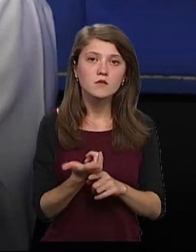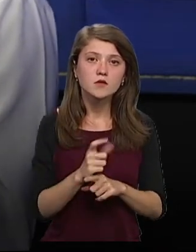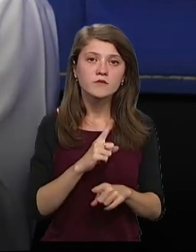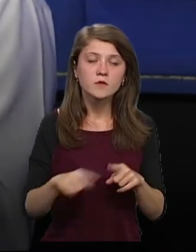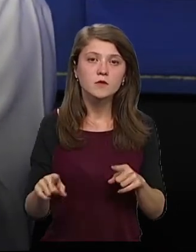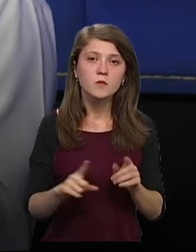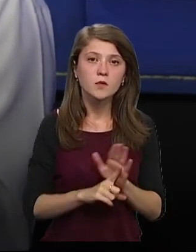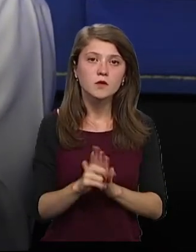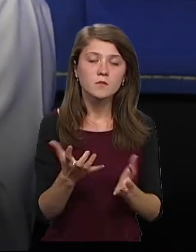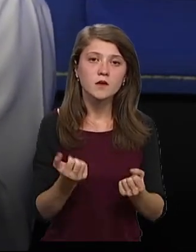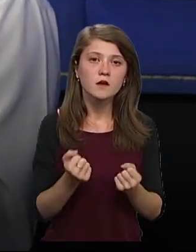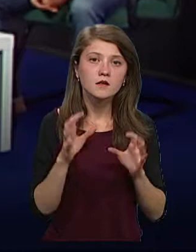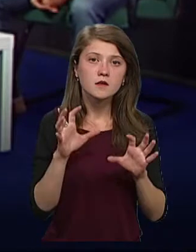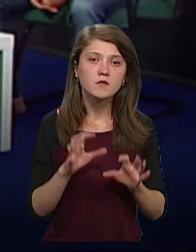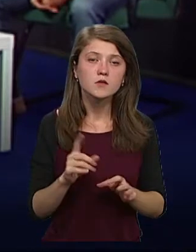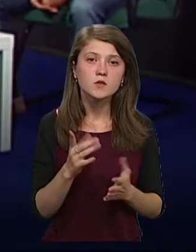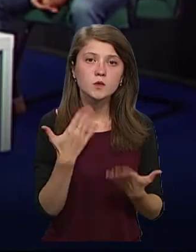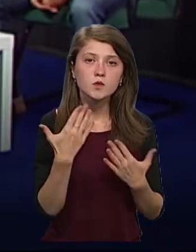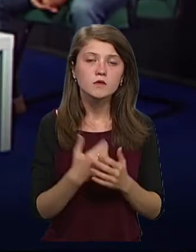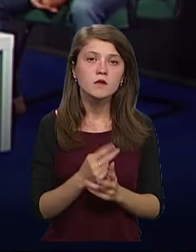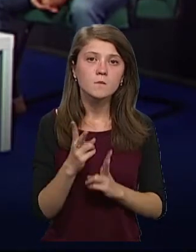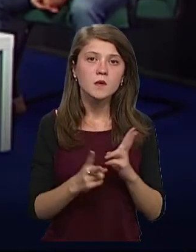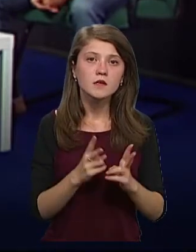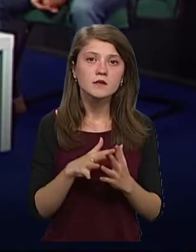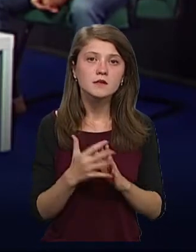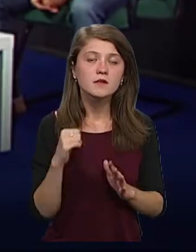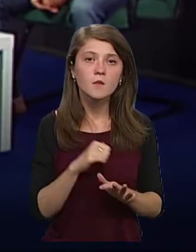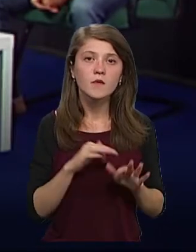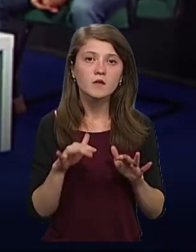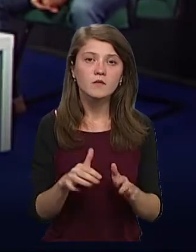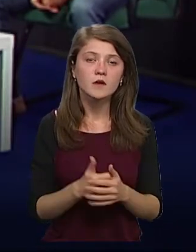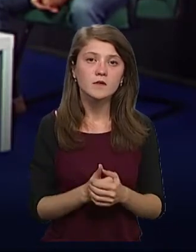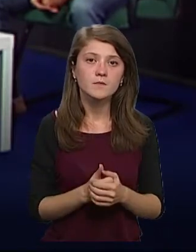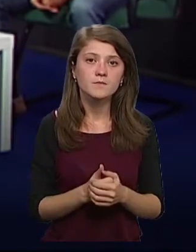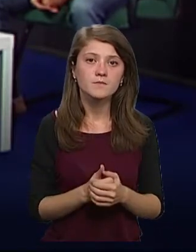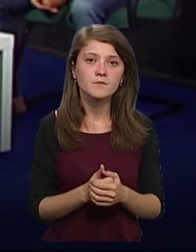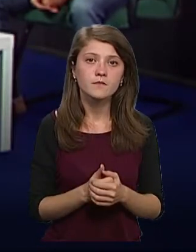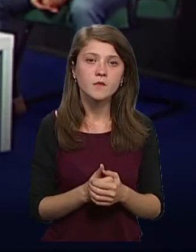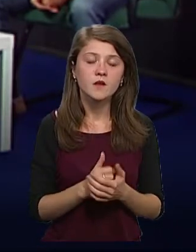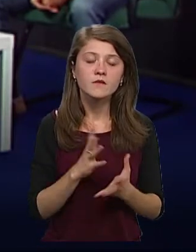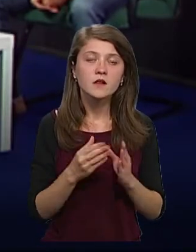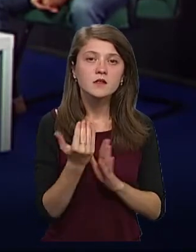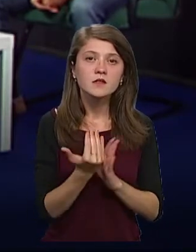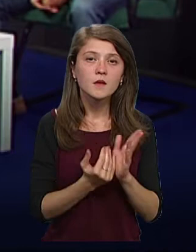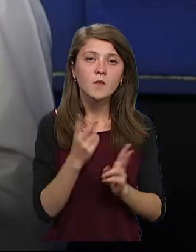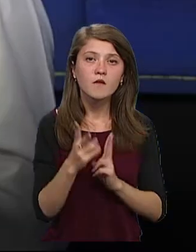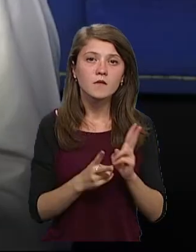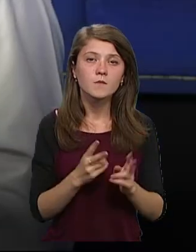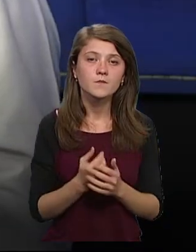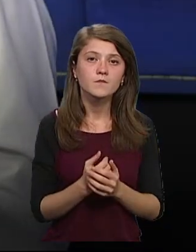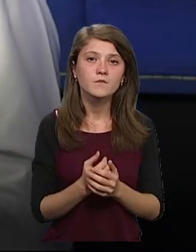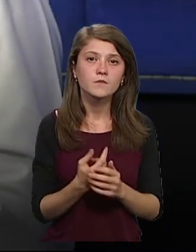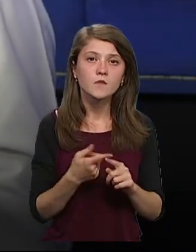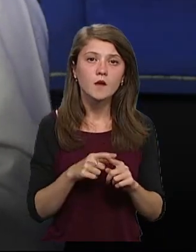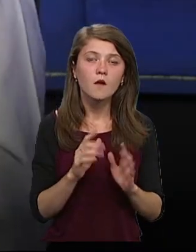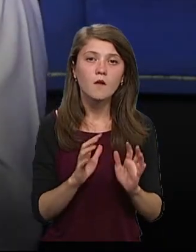почала приймати закони, ті, що стосуються реформ місцевого середування та територіальної організації влади, взагалі системних реформ і секторальних, це і